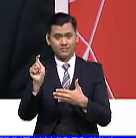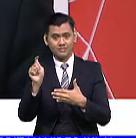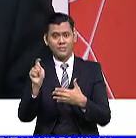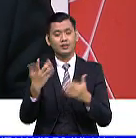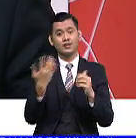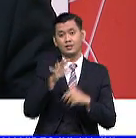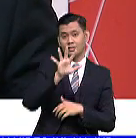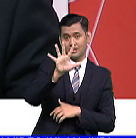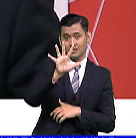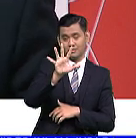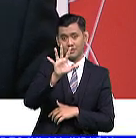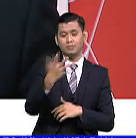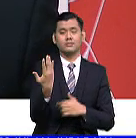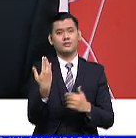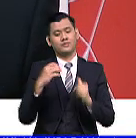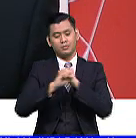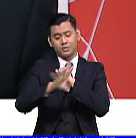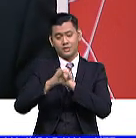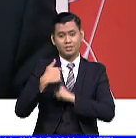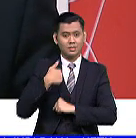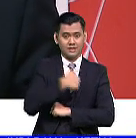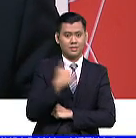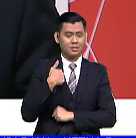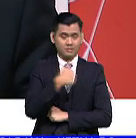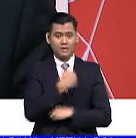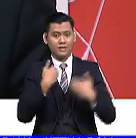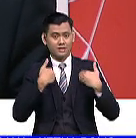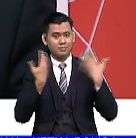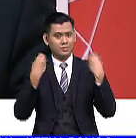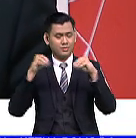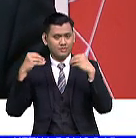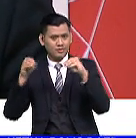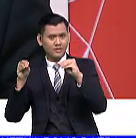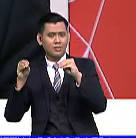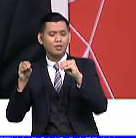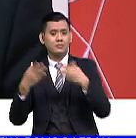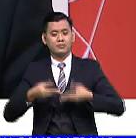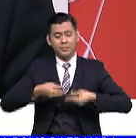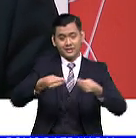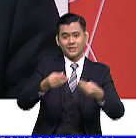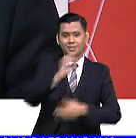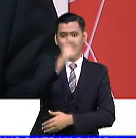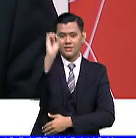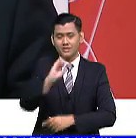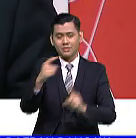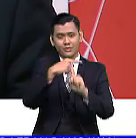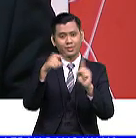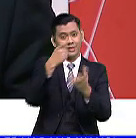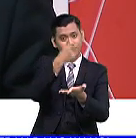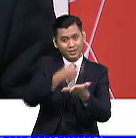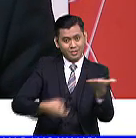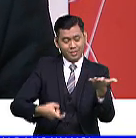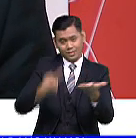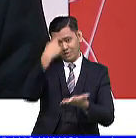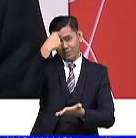pes6 jalan kita juga ada delicious kita DPD credicard semua mesin-mesin mendapatkan diskon Aikatsu itu untuk